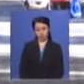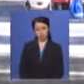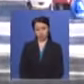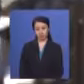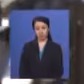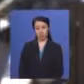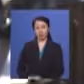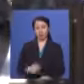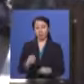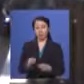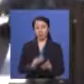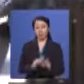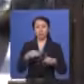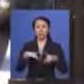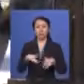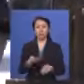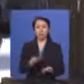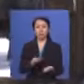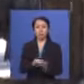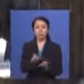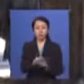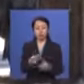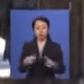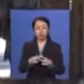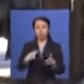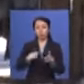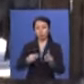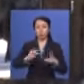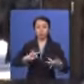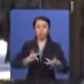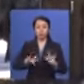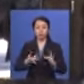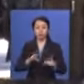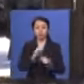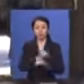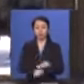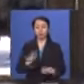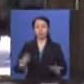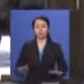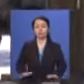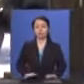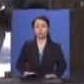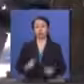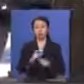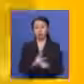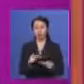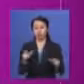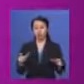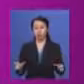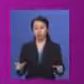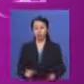Безнал в деле. Платежные карты и покупки в интернете прочно вошли в жизнь североказахстанцев.